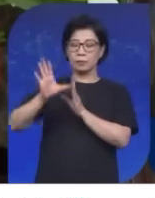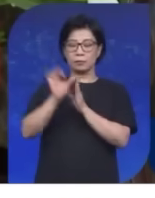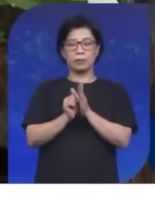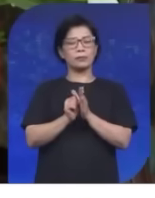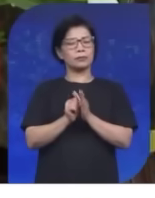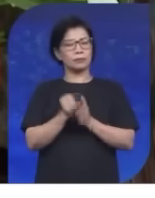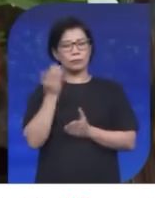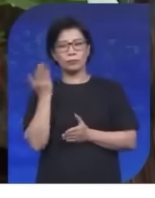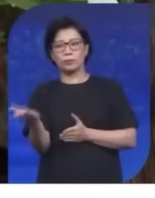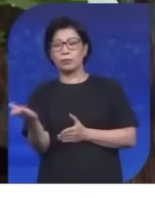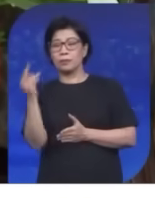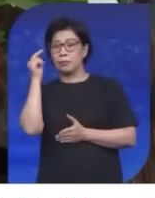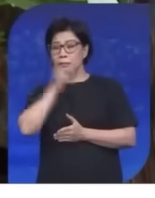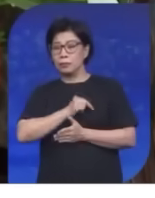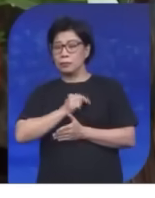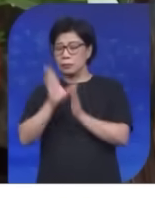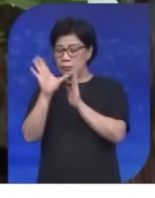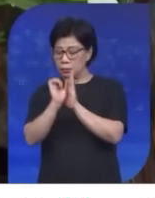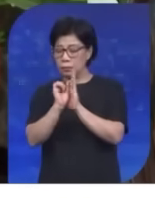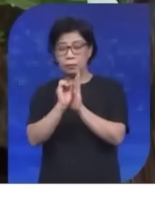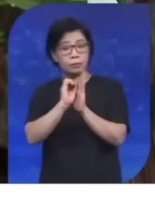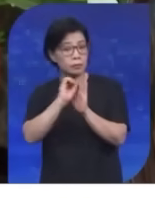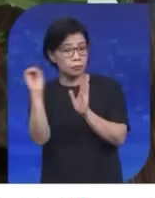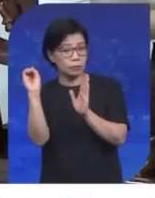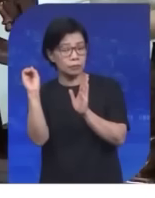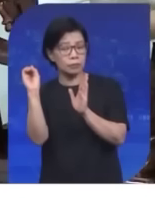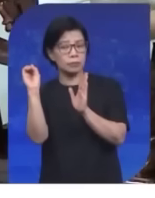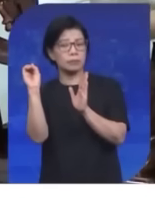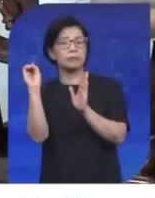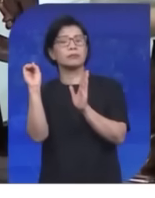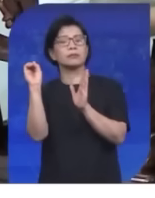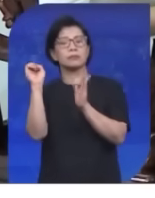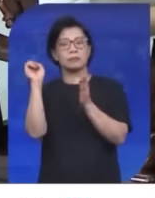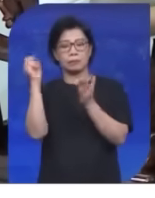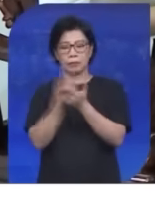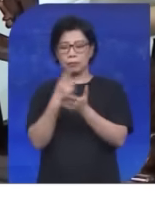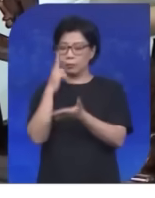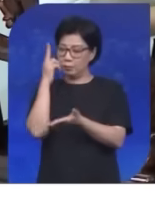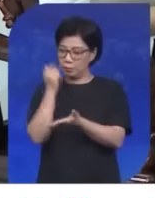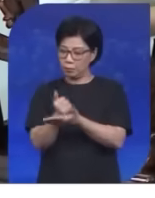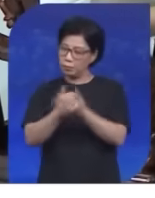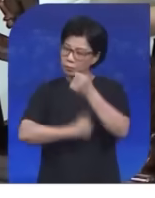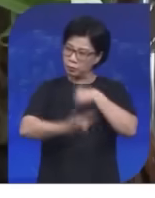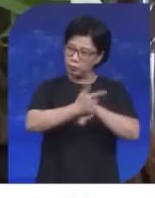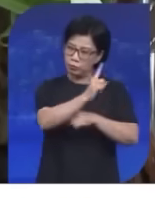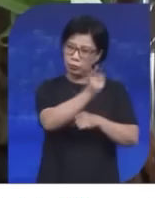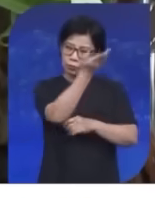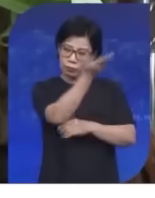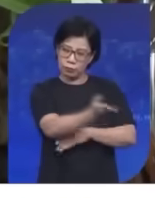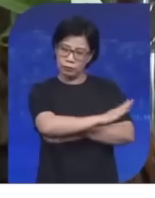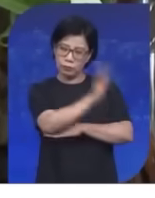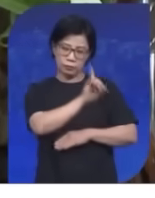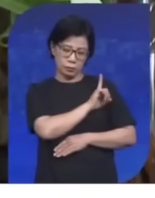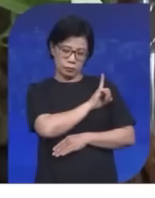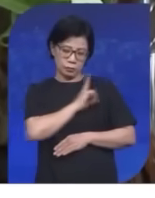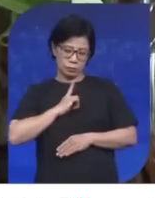thời. Bởi nếu không có quyết sách về chính sách thì làm không được, vẫn chỉ là chủ trương thôi. Nên có một ủy ban quốc gia về phát triển dân số bền vững